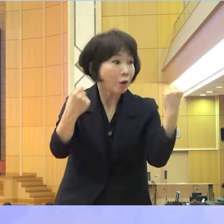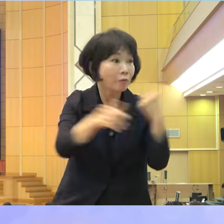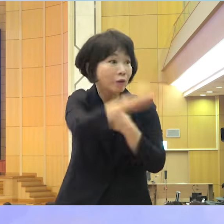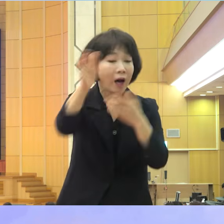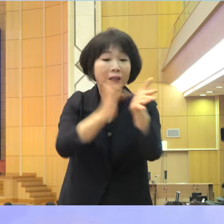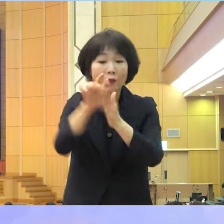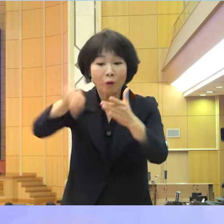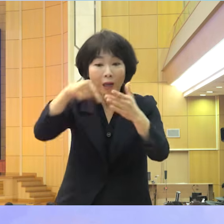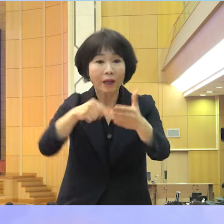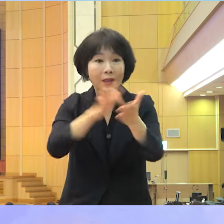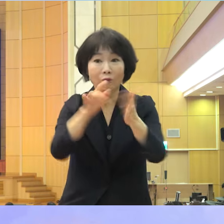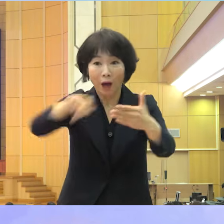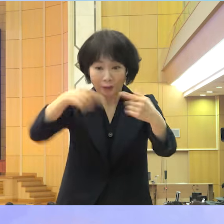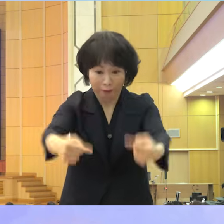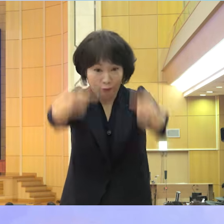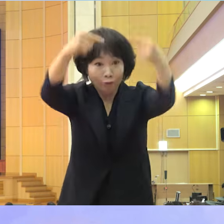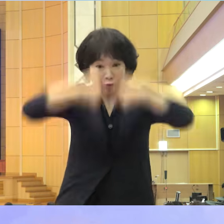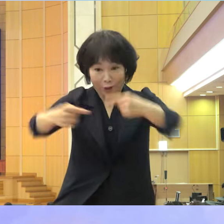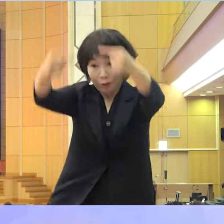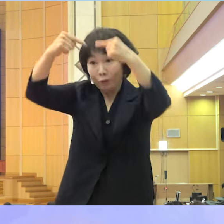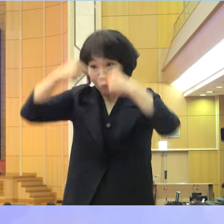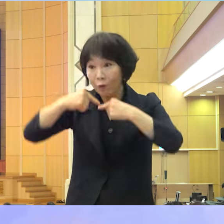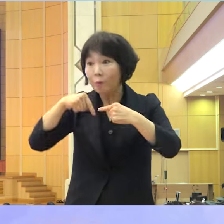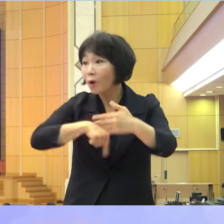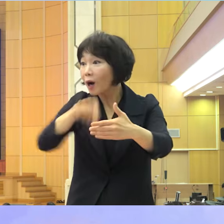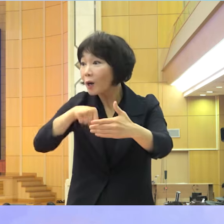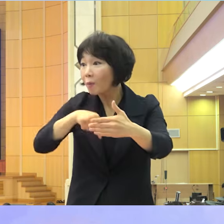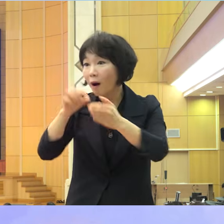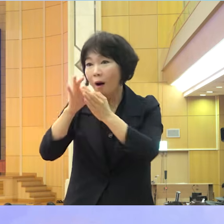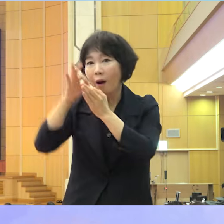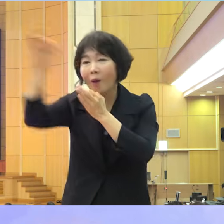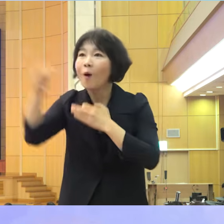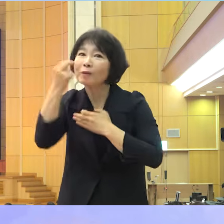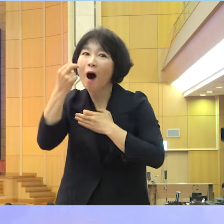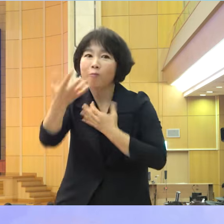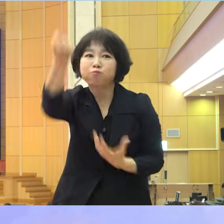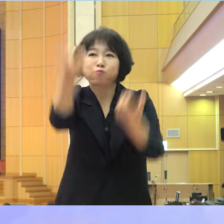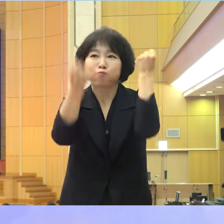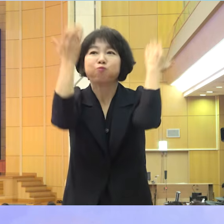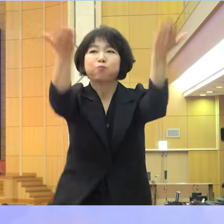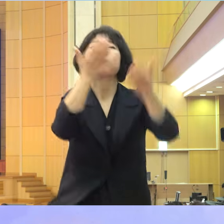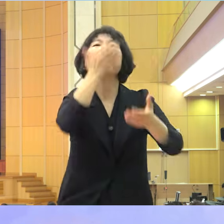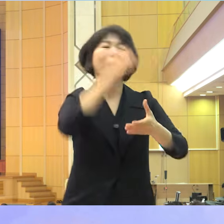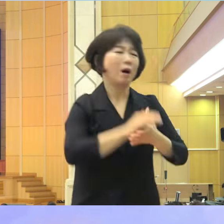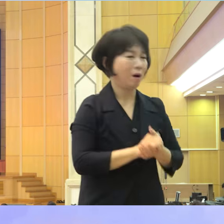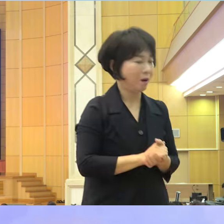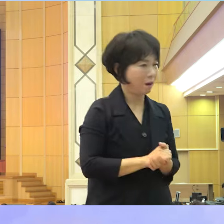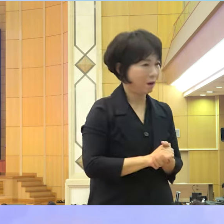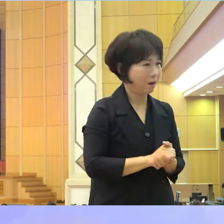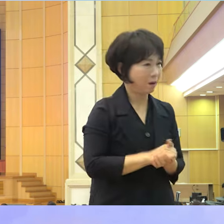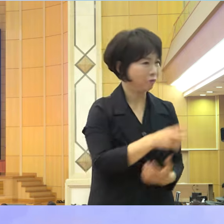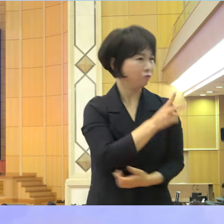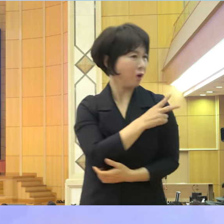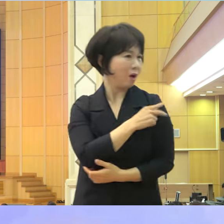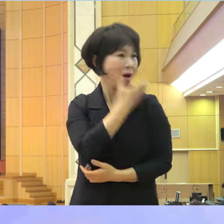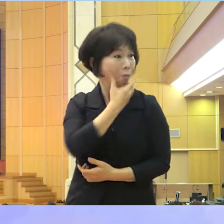들어오게 되어지면 영생이 있다는 것입니다. 이 땅에 산 날 동안에서도 하나님이 복 주실 뿐만 아니라 생을 마치게